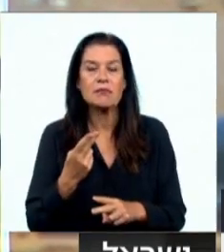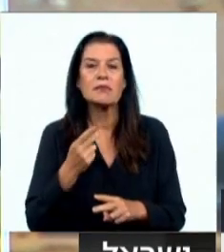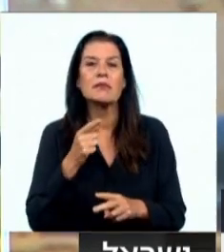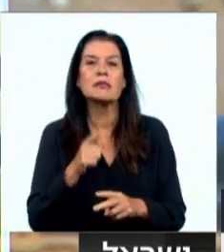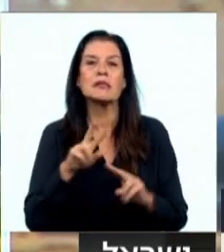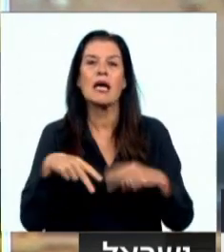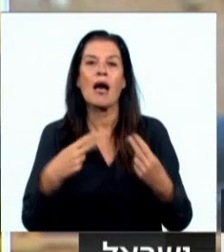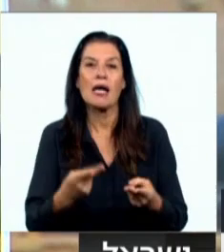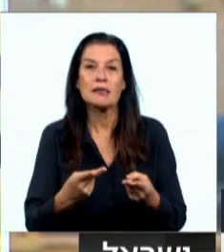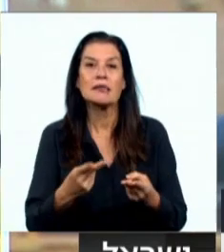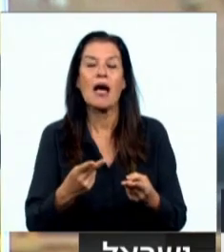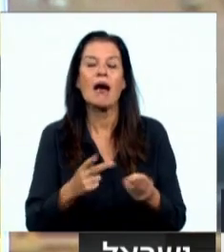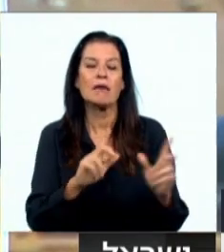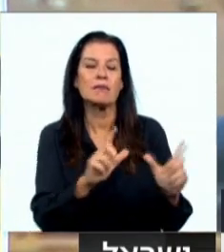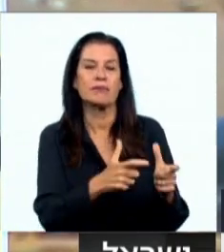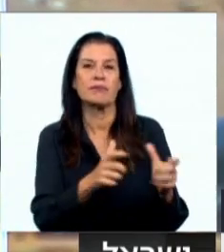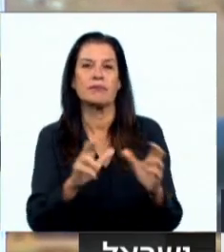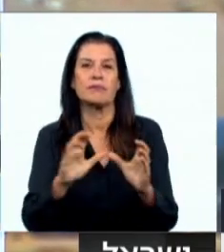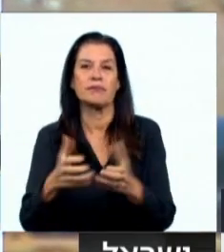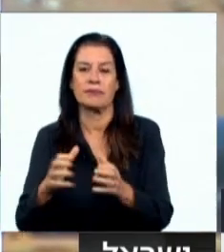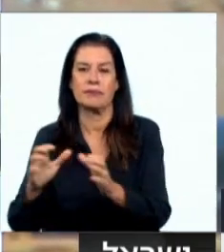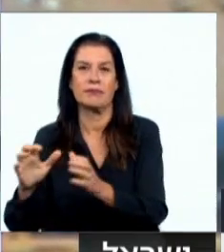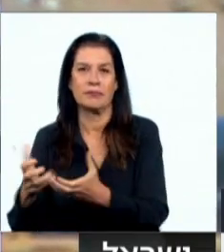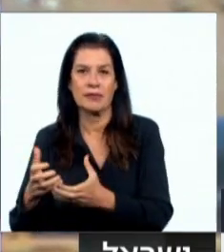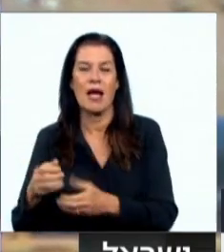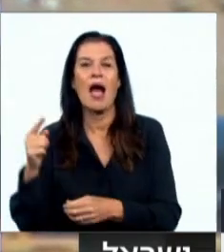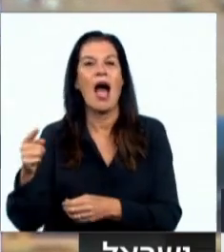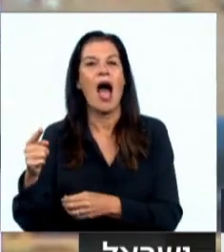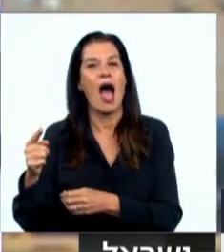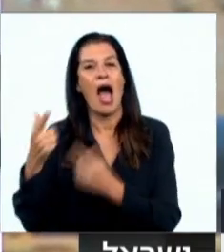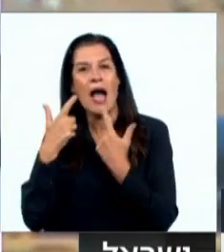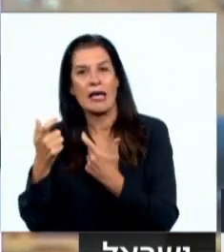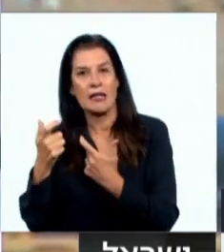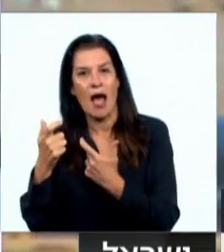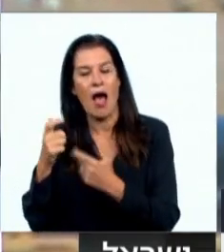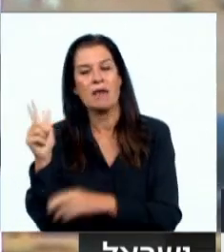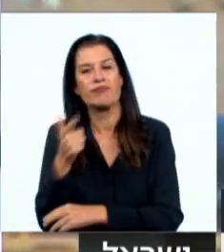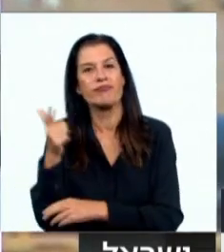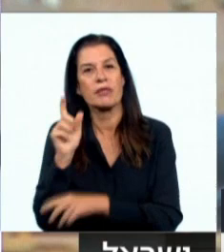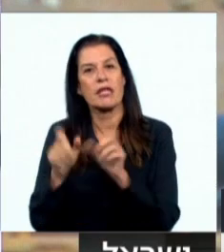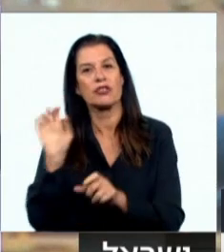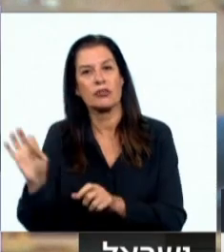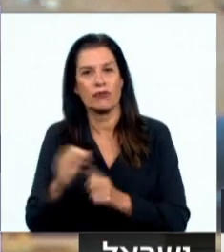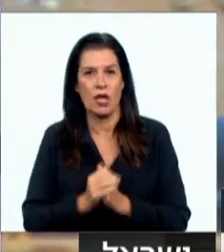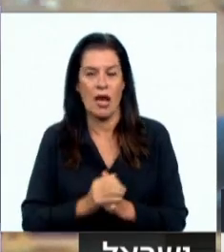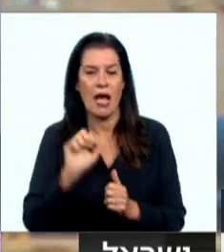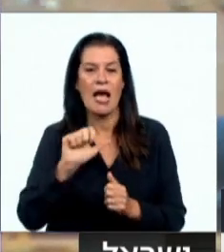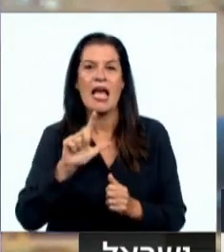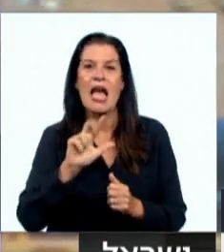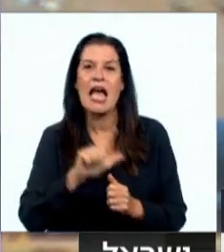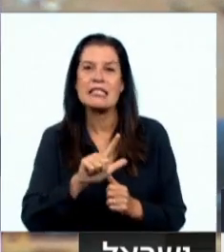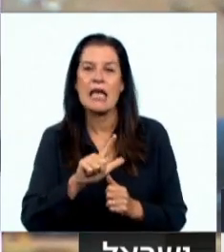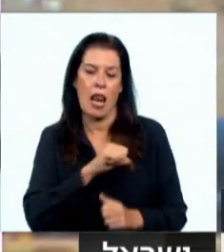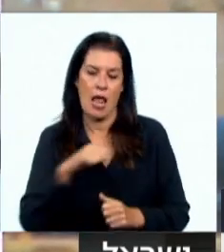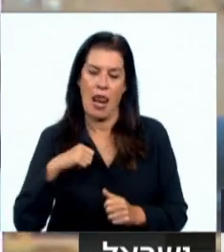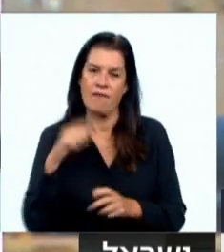ההגנה תיעדה את האנשים שלה, הפלמ"ח הוא תמיד בנפרד, האצ"ל והלח"י. לא היה אף פעם תיעוד שלם של מלחמה.